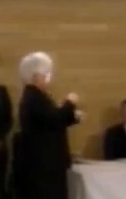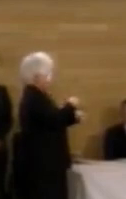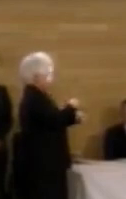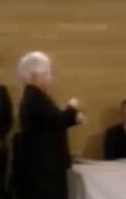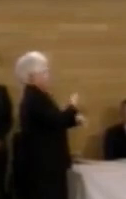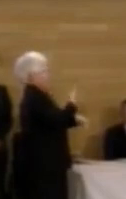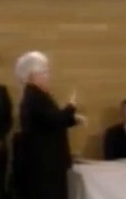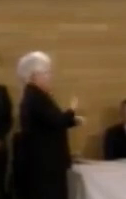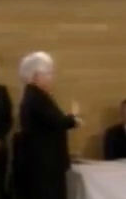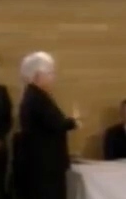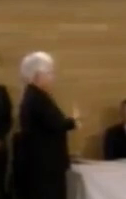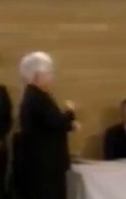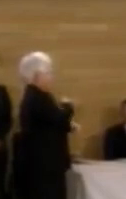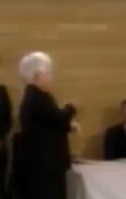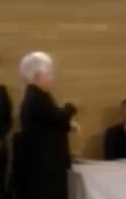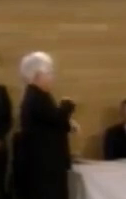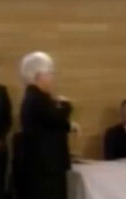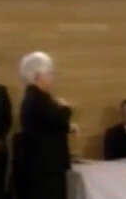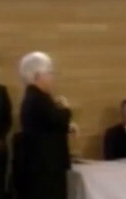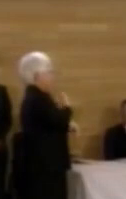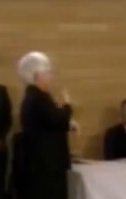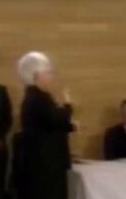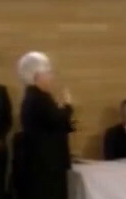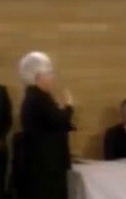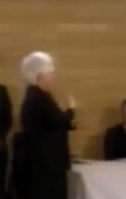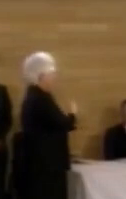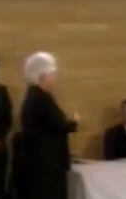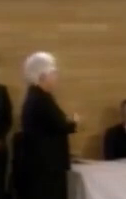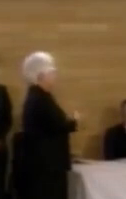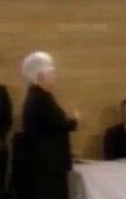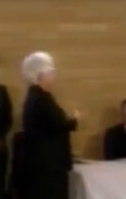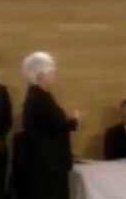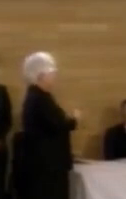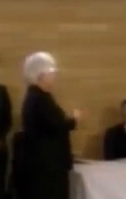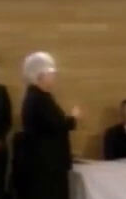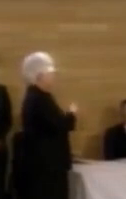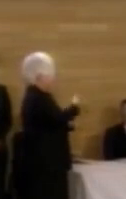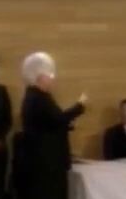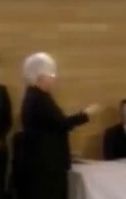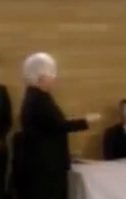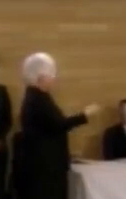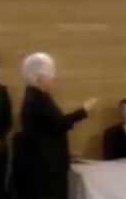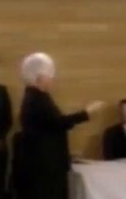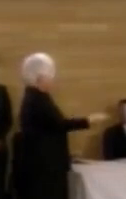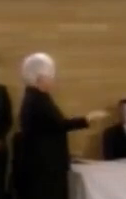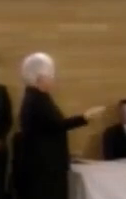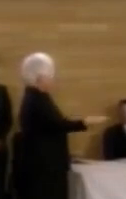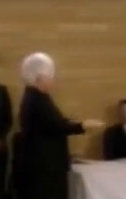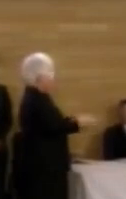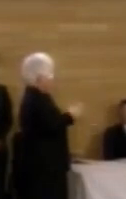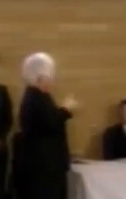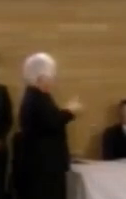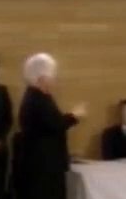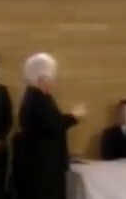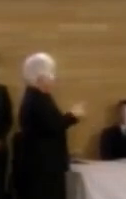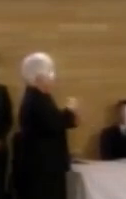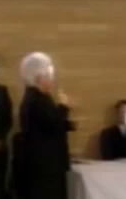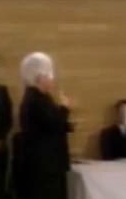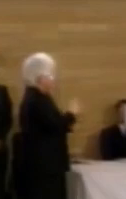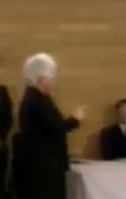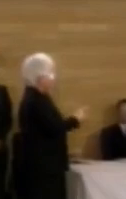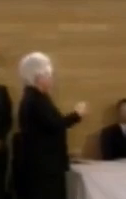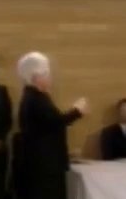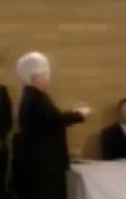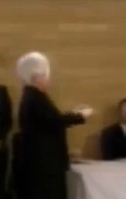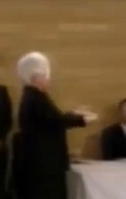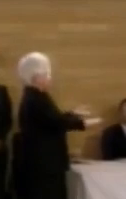改めて心に刻み、後世に伝えていくという使命を果たしてい